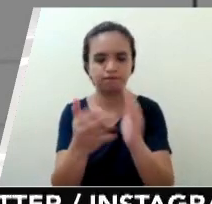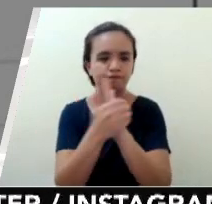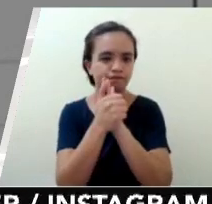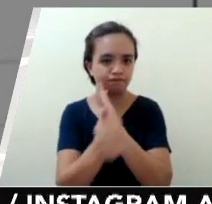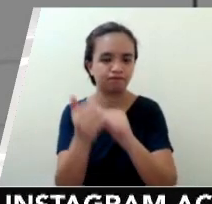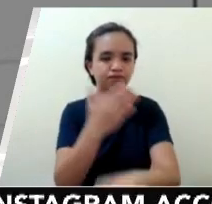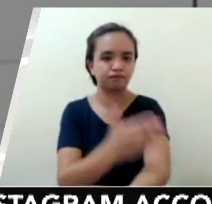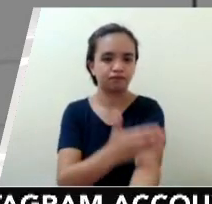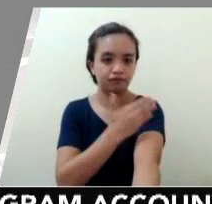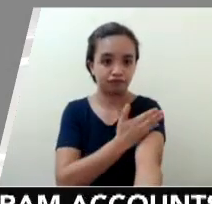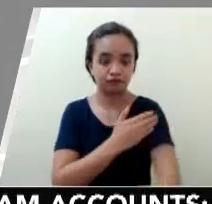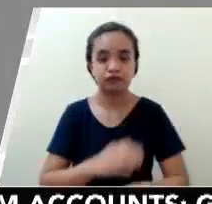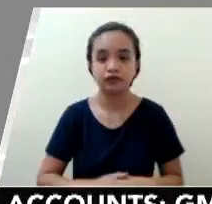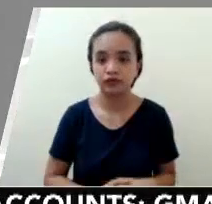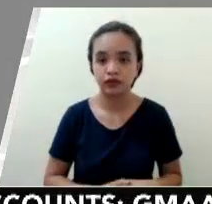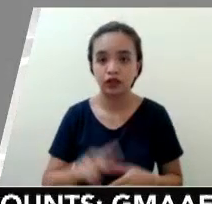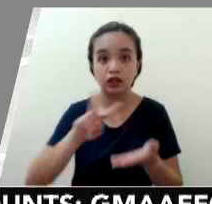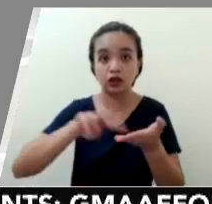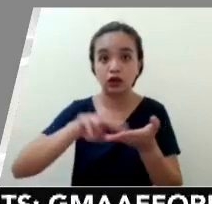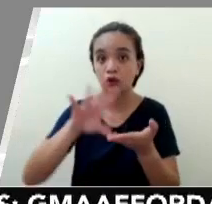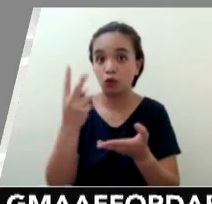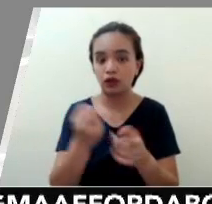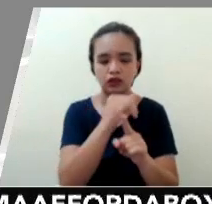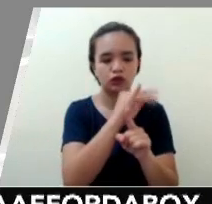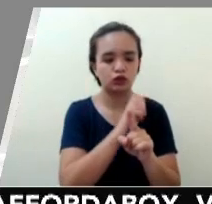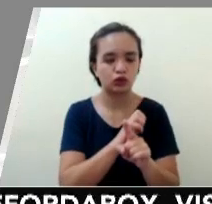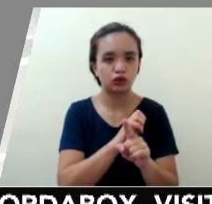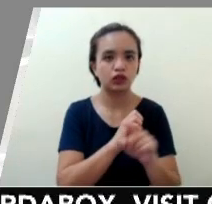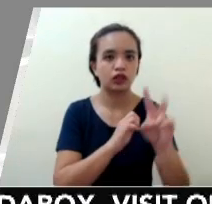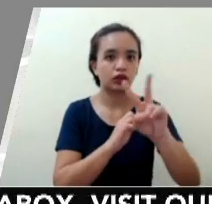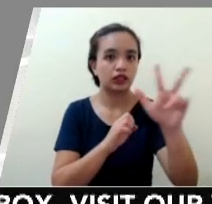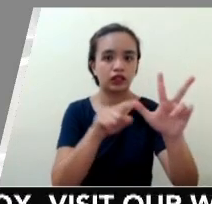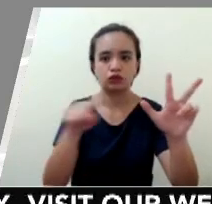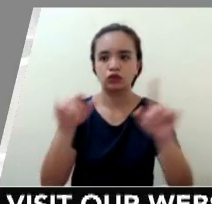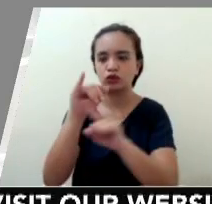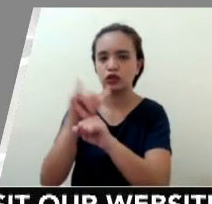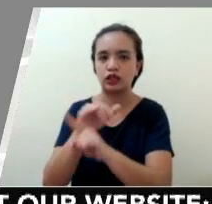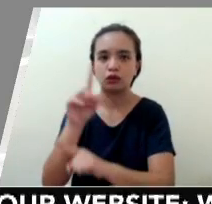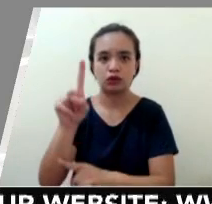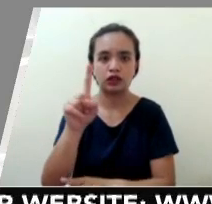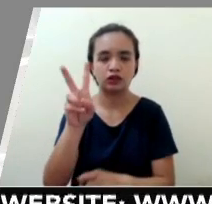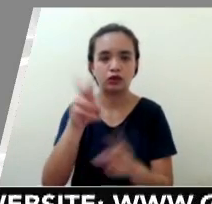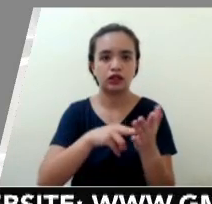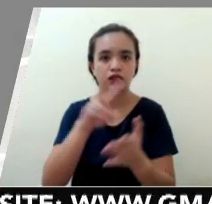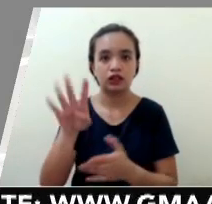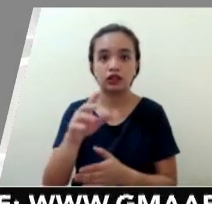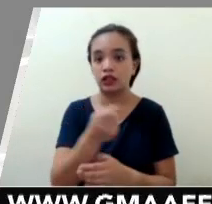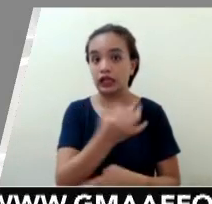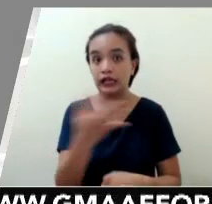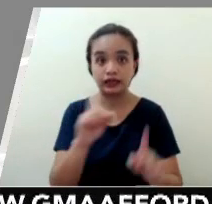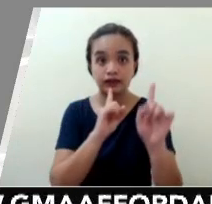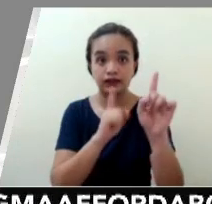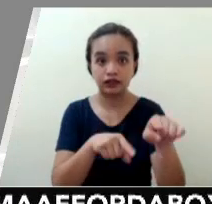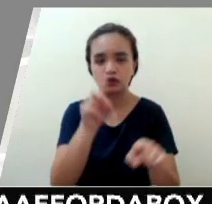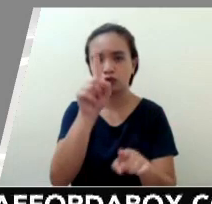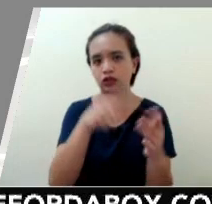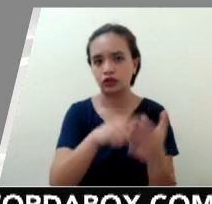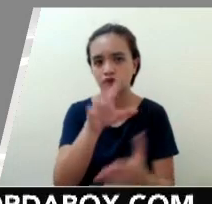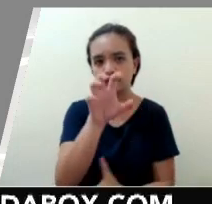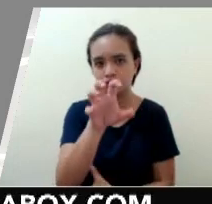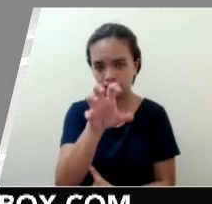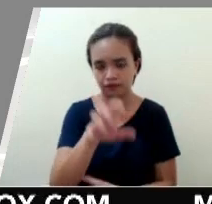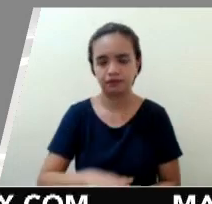ang survey noong June 23 hanggang July 1, 2024 sa 1,500 respondents at may error of margin of